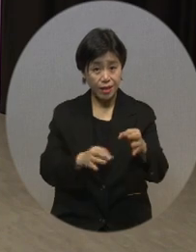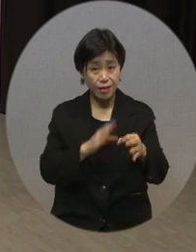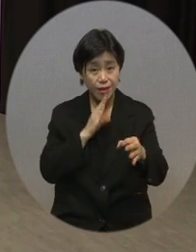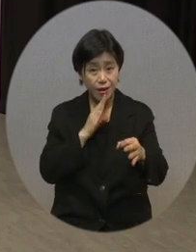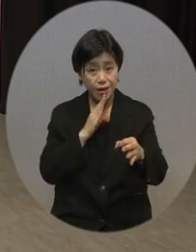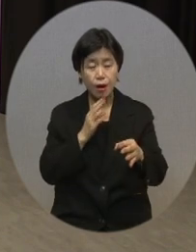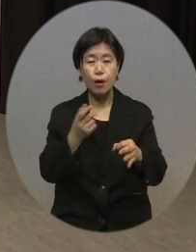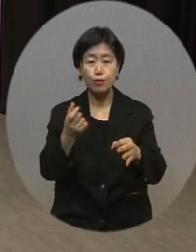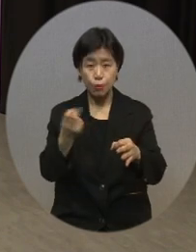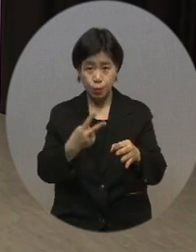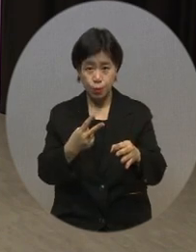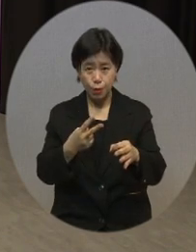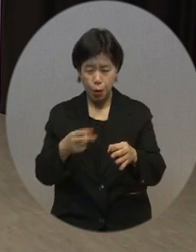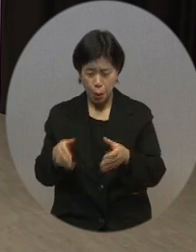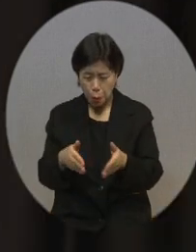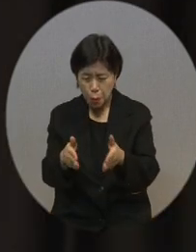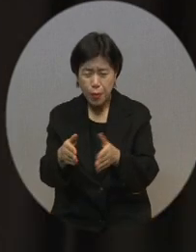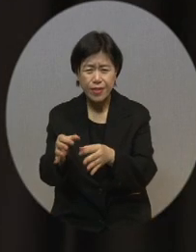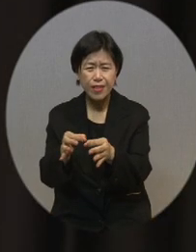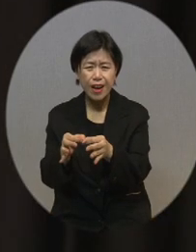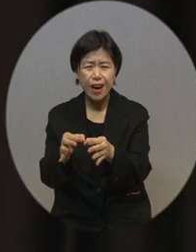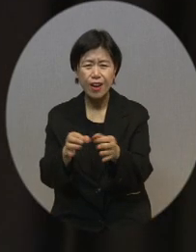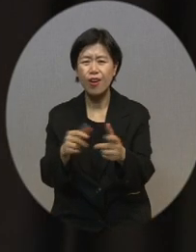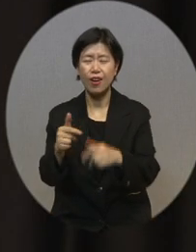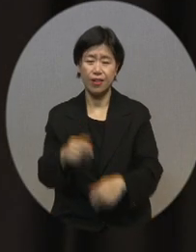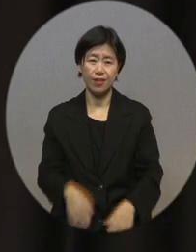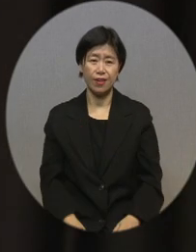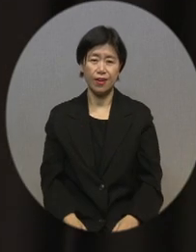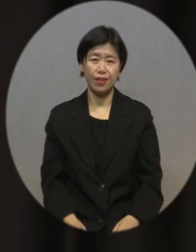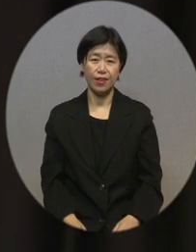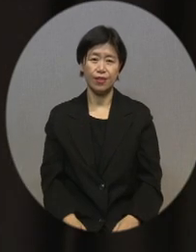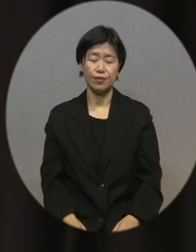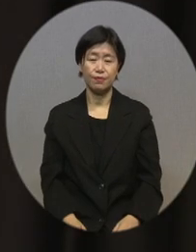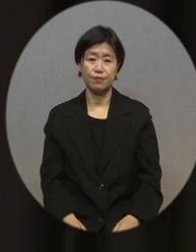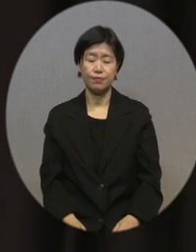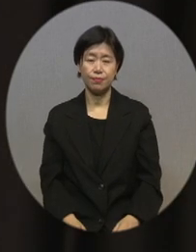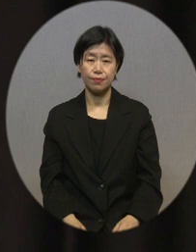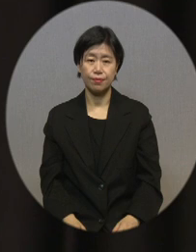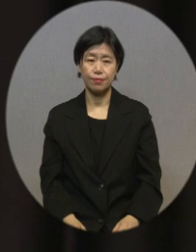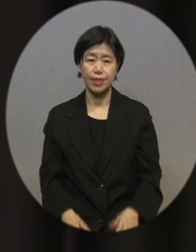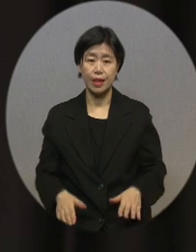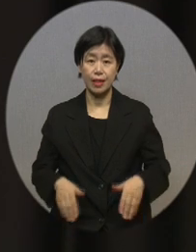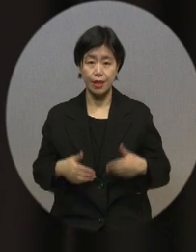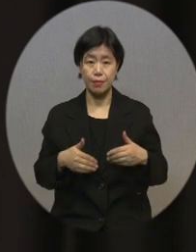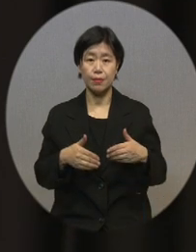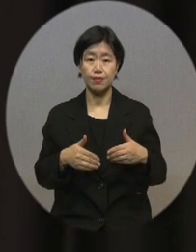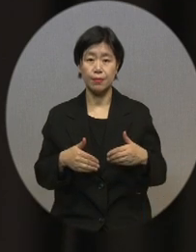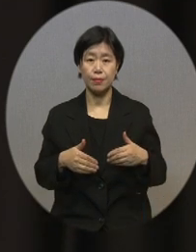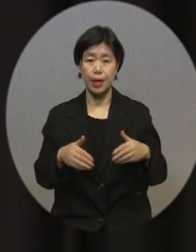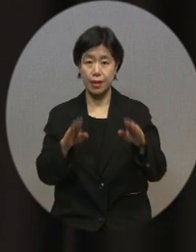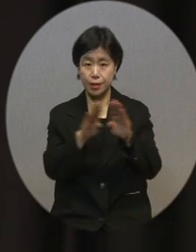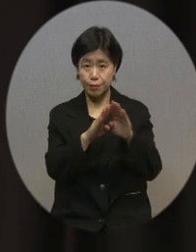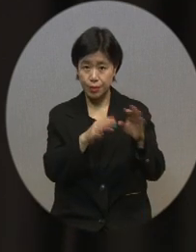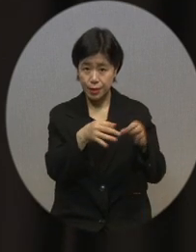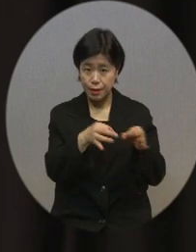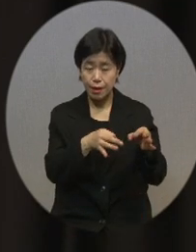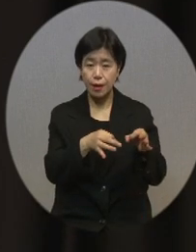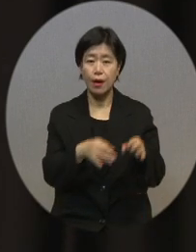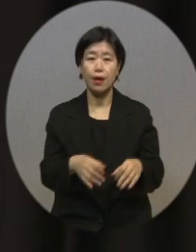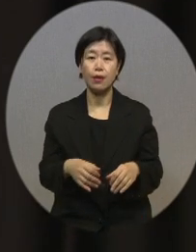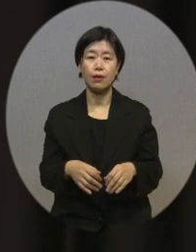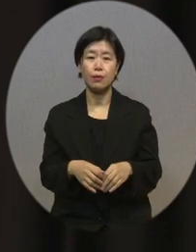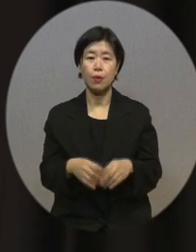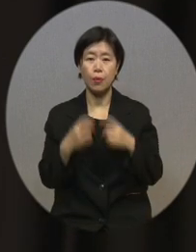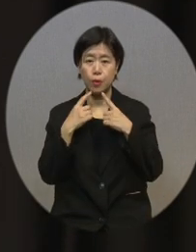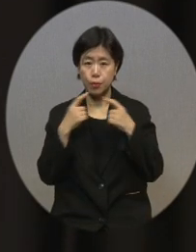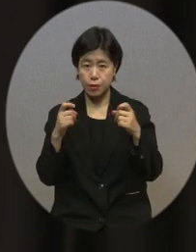뭐. 골목시장. 예, 예. 뭐 남대문 시장, 예. 뭐 동대문 시장의 일부, 예, 예. 중구 시장, 예,